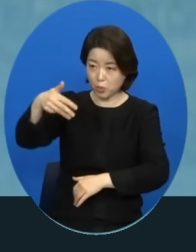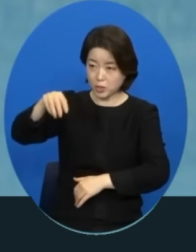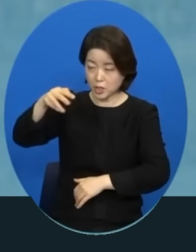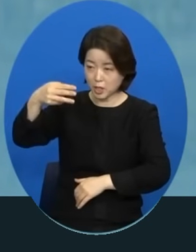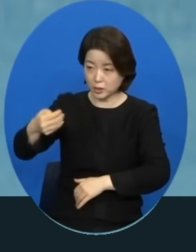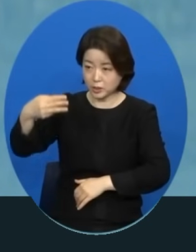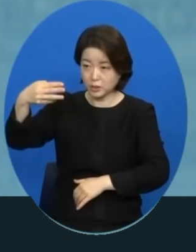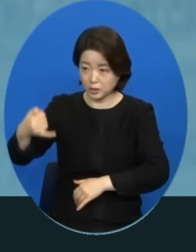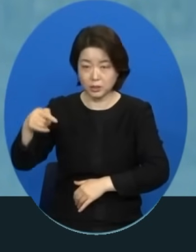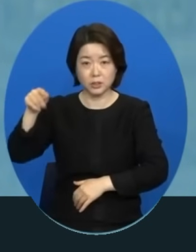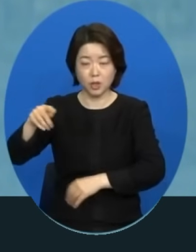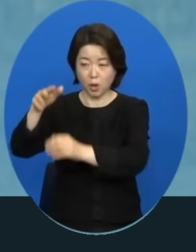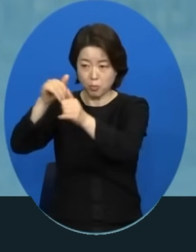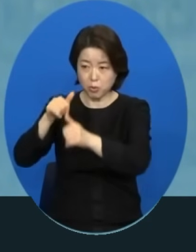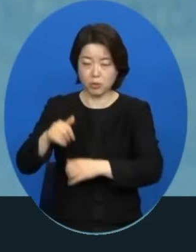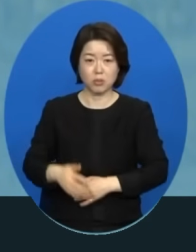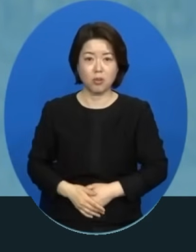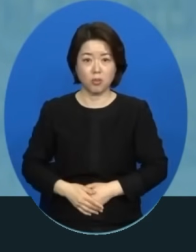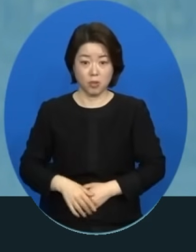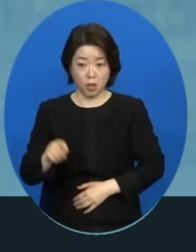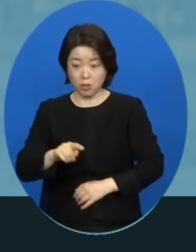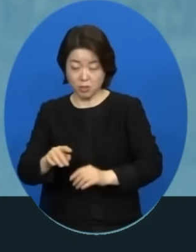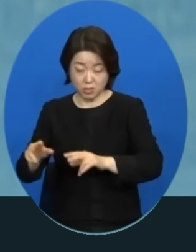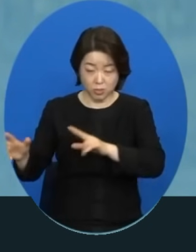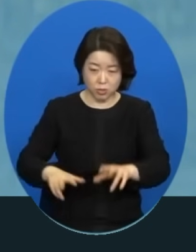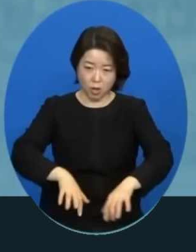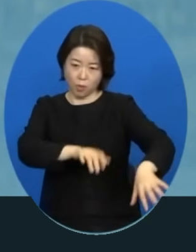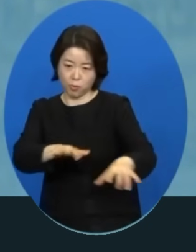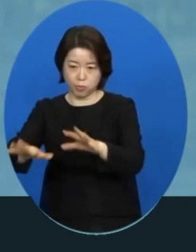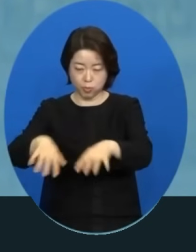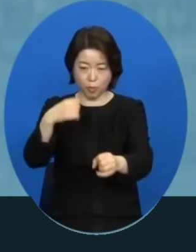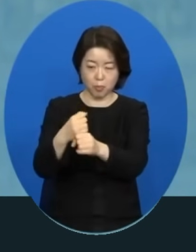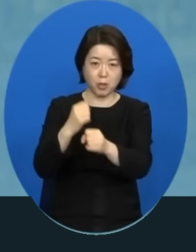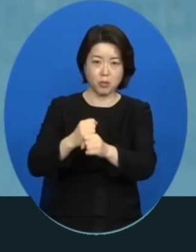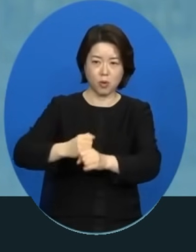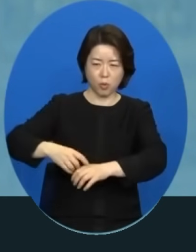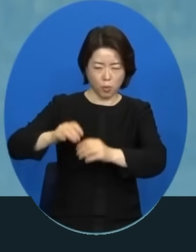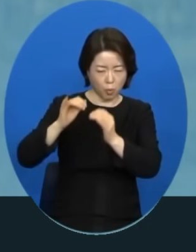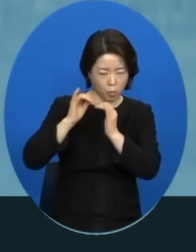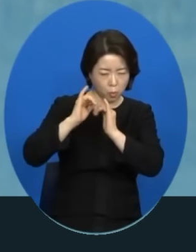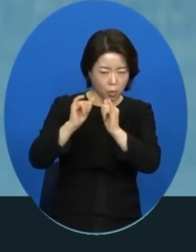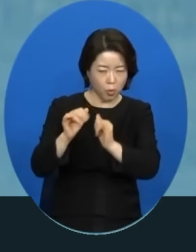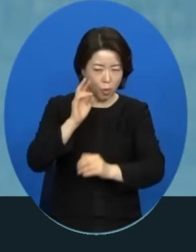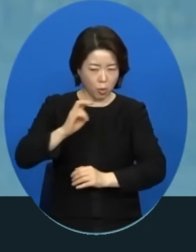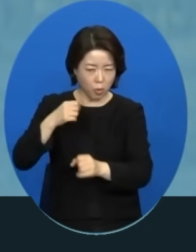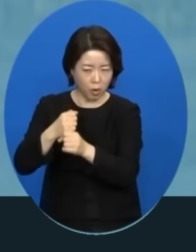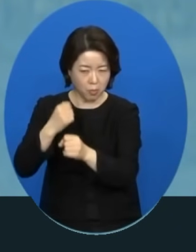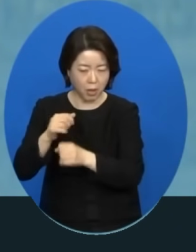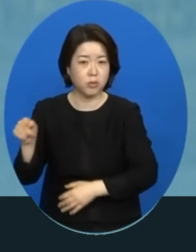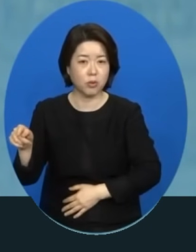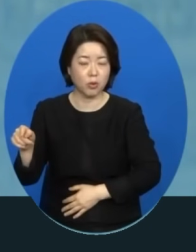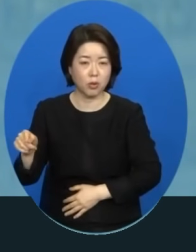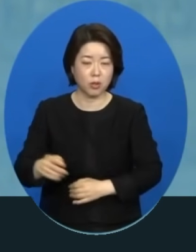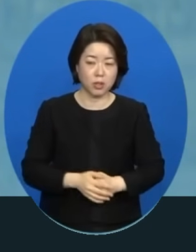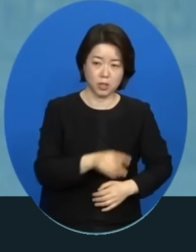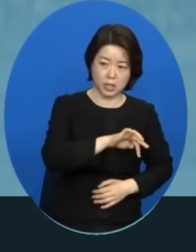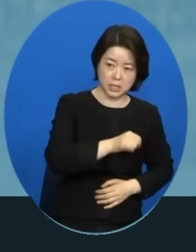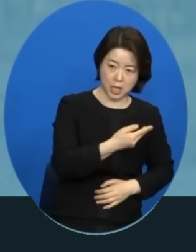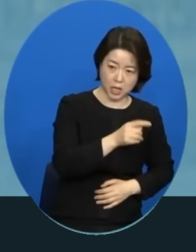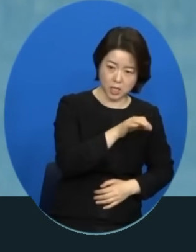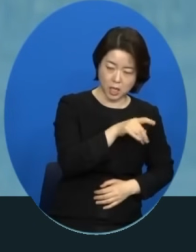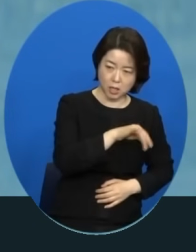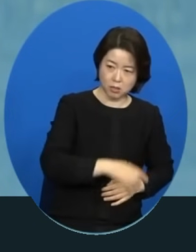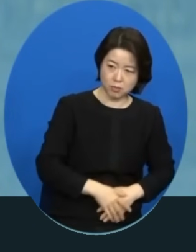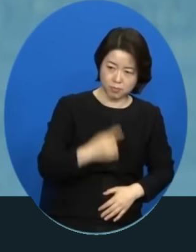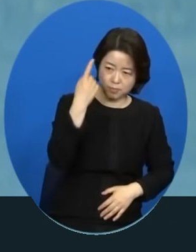즉석에서 작곡하고 막 치니까 그리고 노래가 너무 탁월한 거예요. 살리에르의 표정이